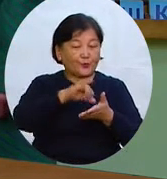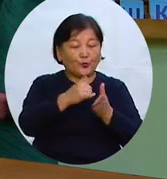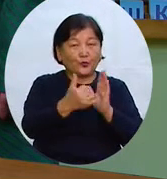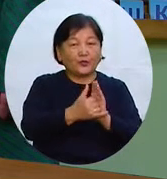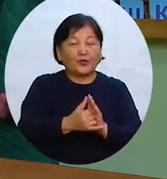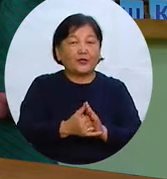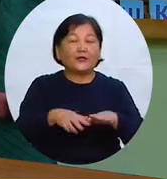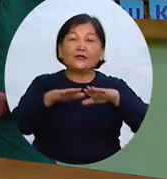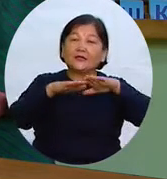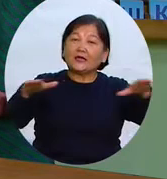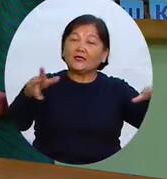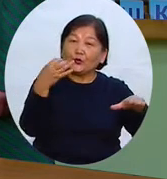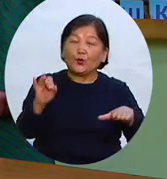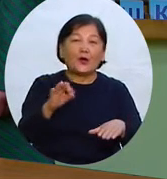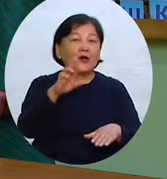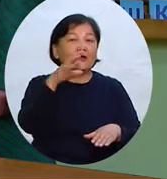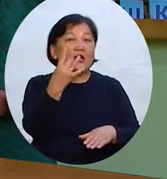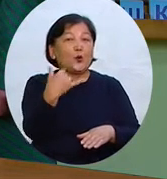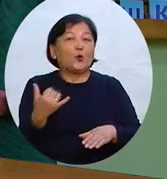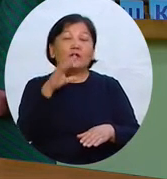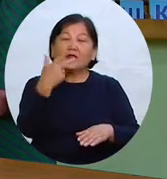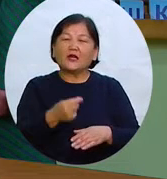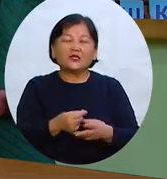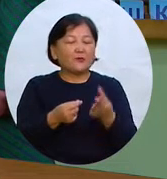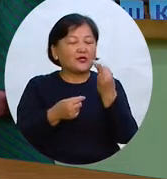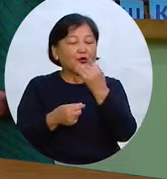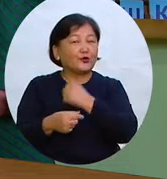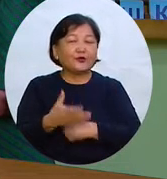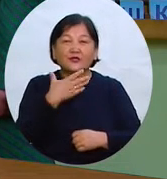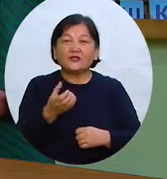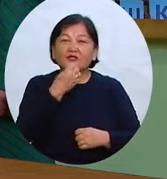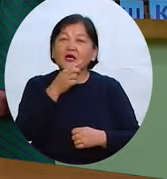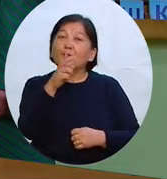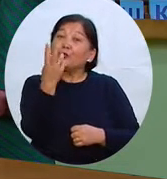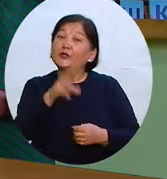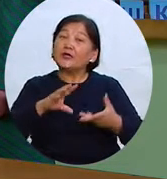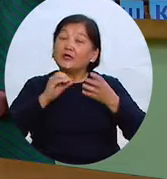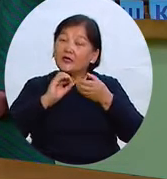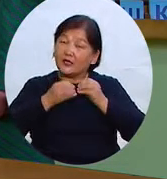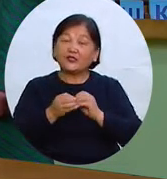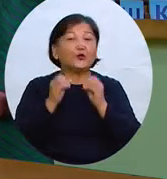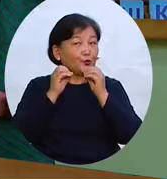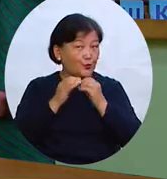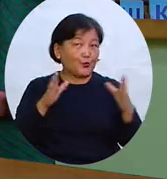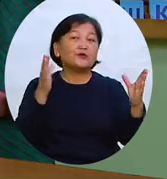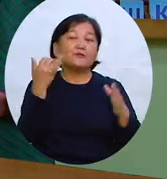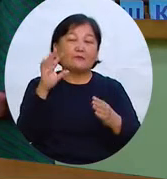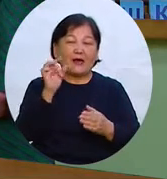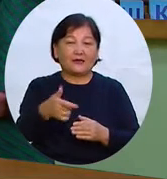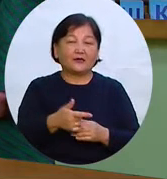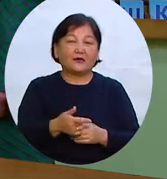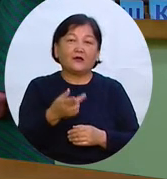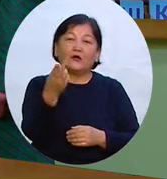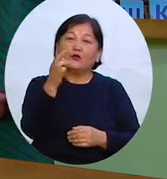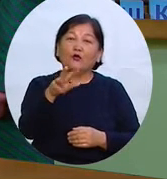талын тухай бол манай яруу найрагчид, зохиолчид маш олон сайхан бүтээл туурсан байдаг. Долгорын нима